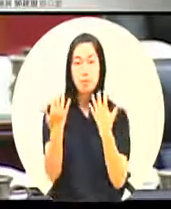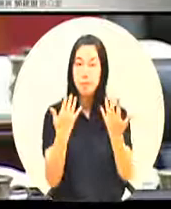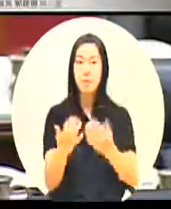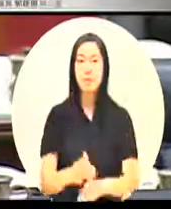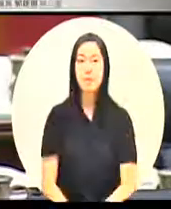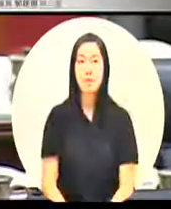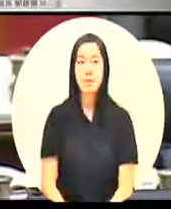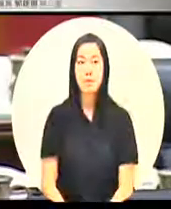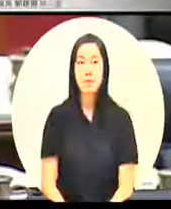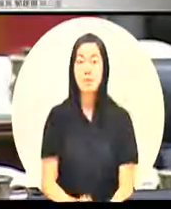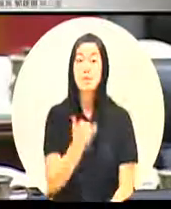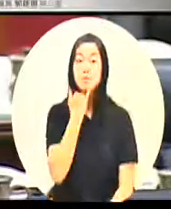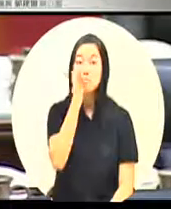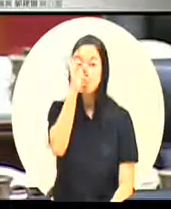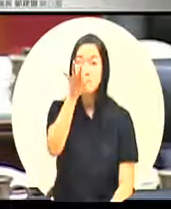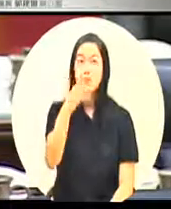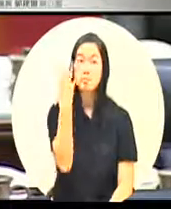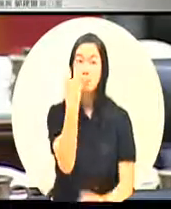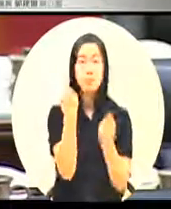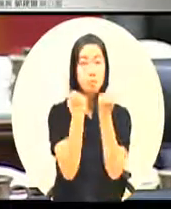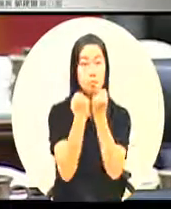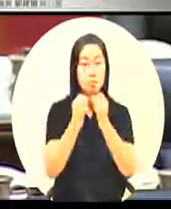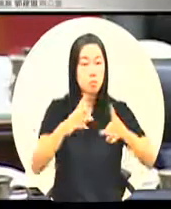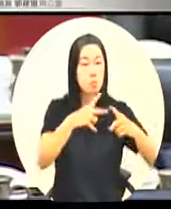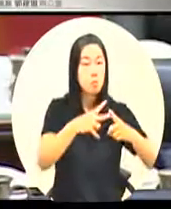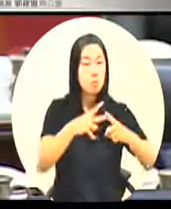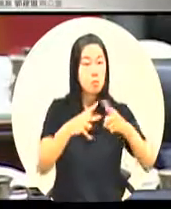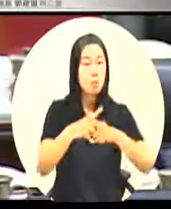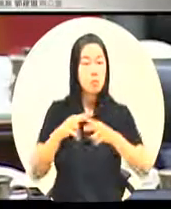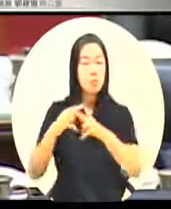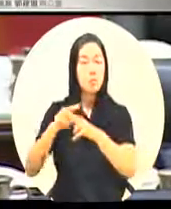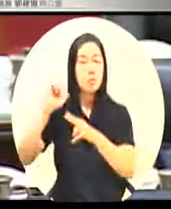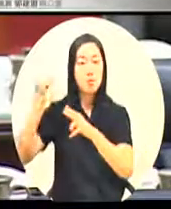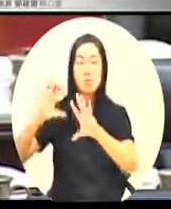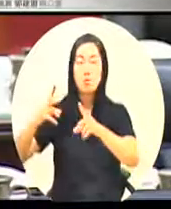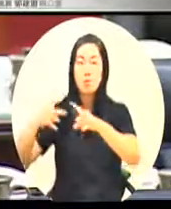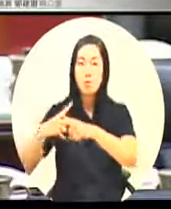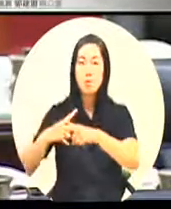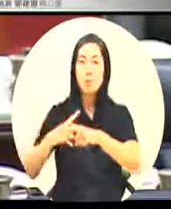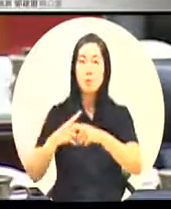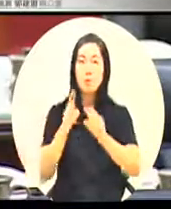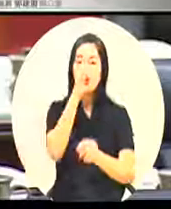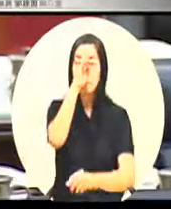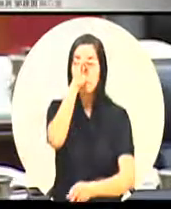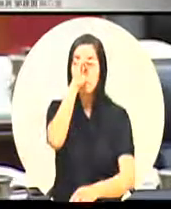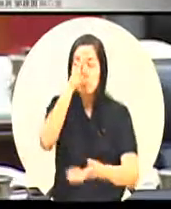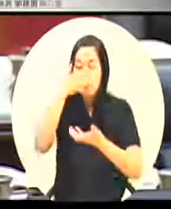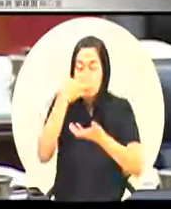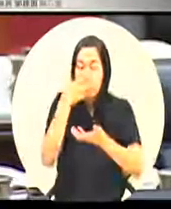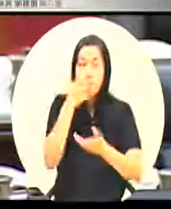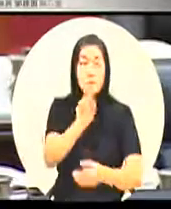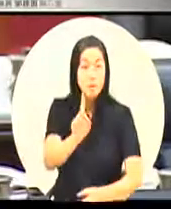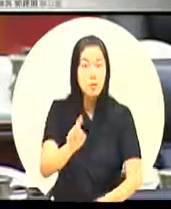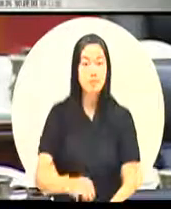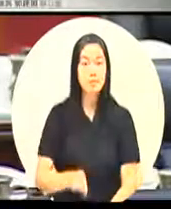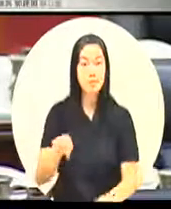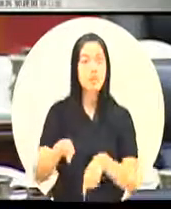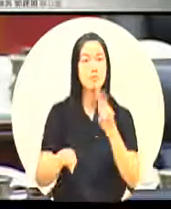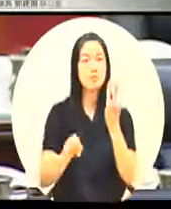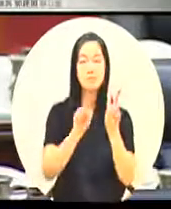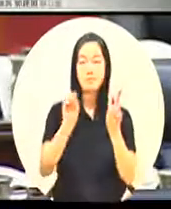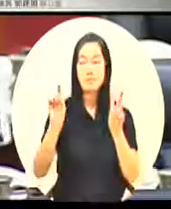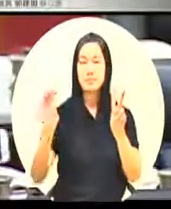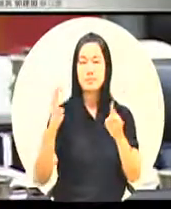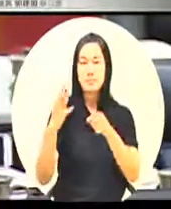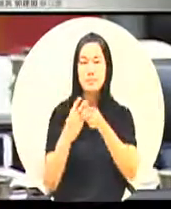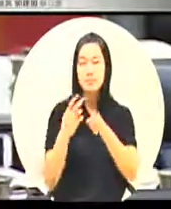岛四维国小、信义国小哪一所学校中午的营养午餐吃什么，其实在2014年就可以查到。